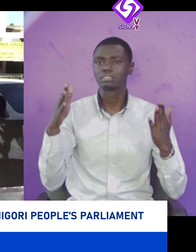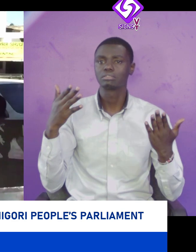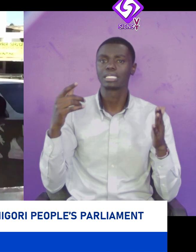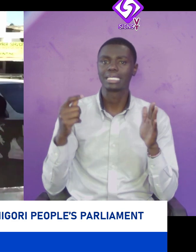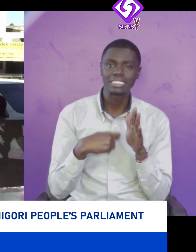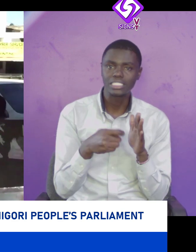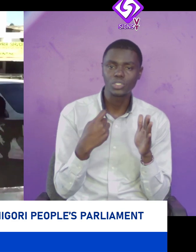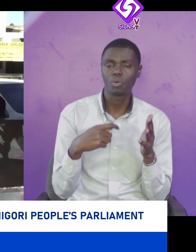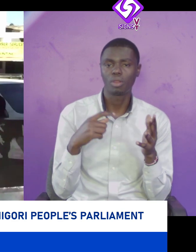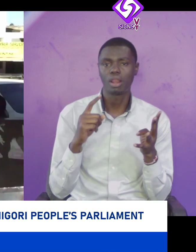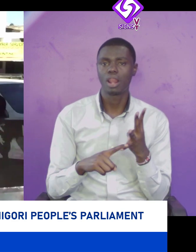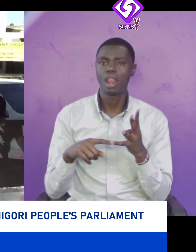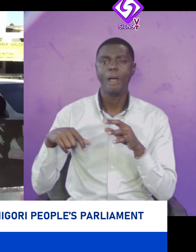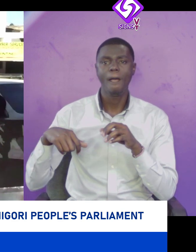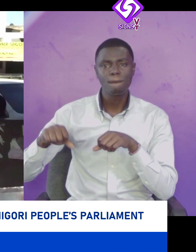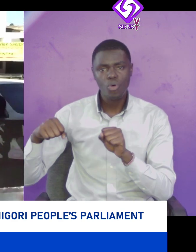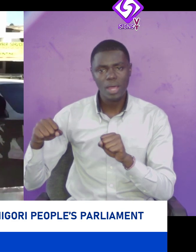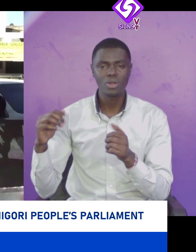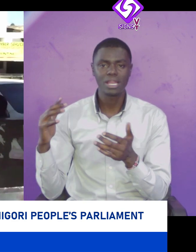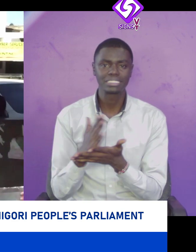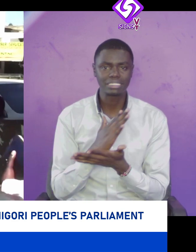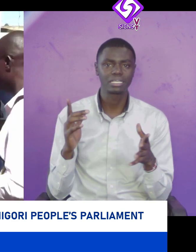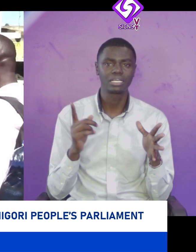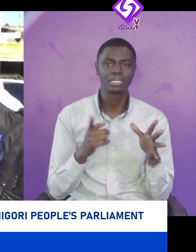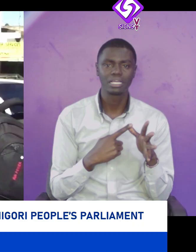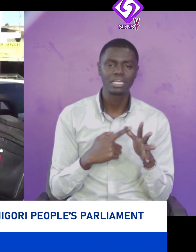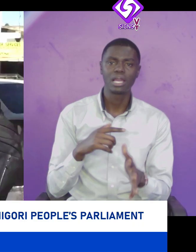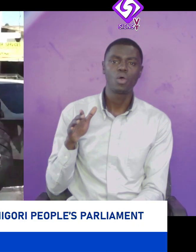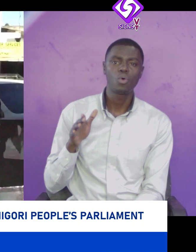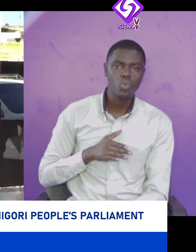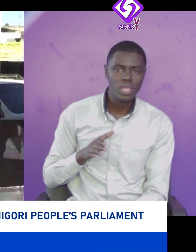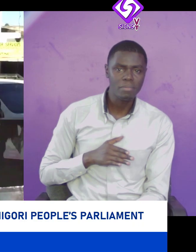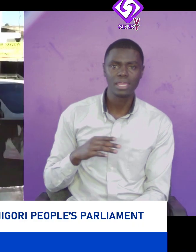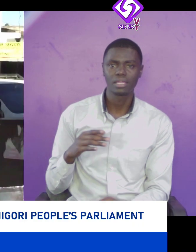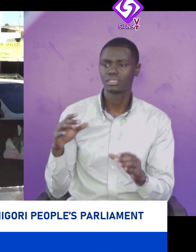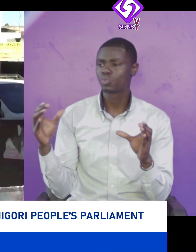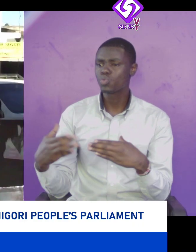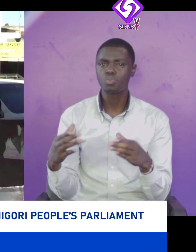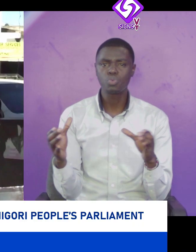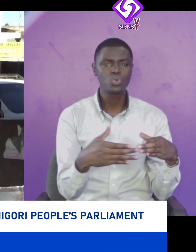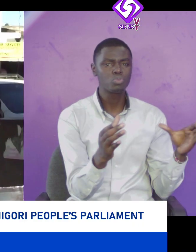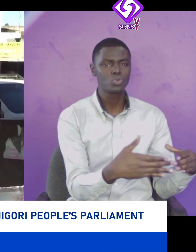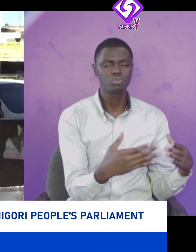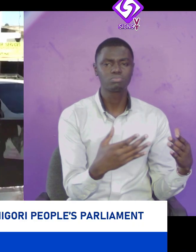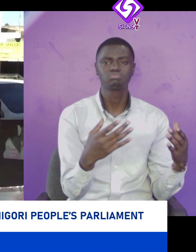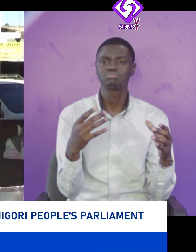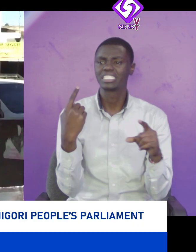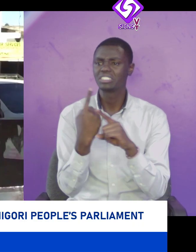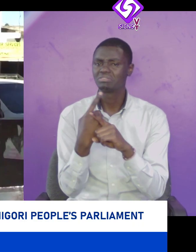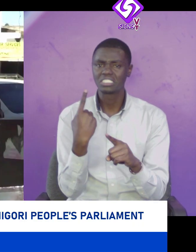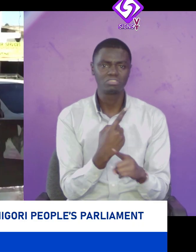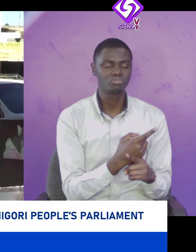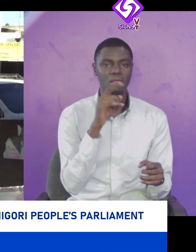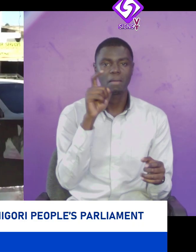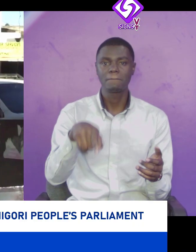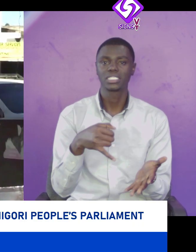ya bodaboda, sekta ya wanawake na magrupu ambazo mbalimbali, vikundi mbalimbali wahusishwe wa hii